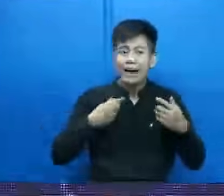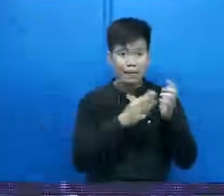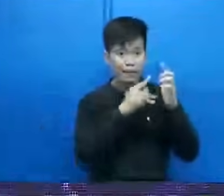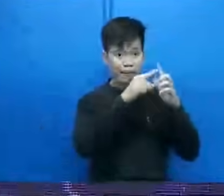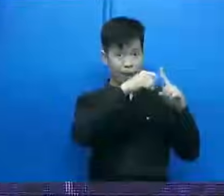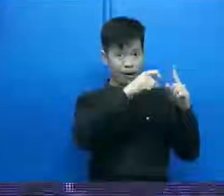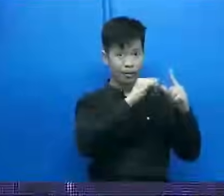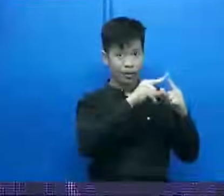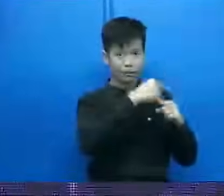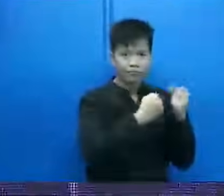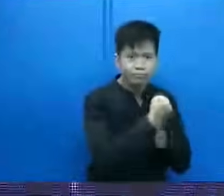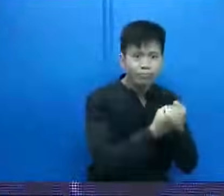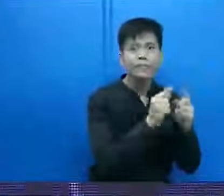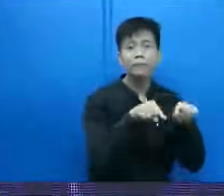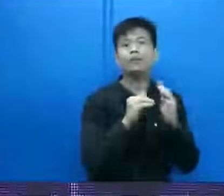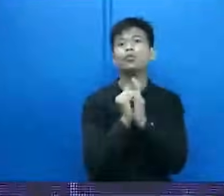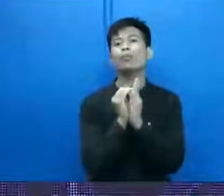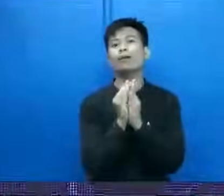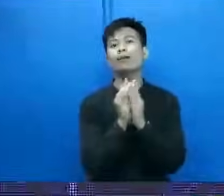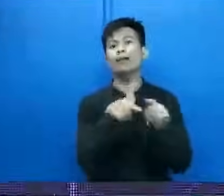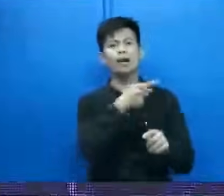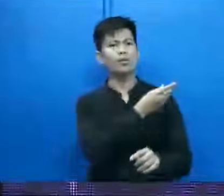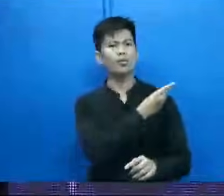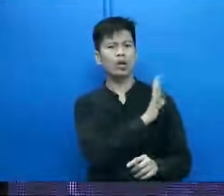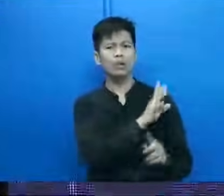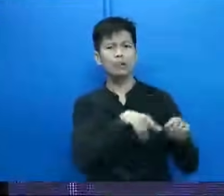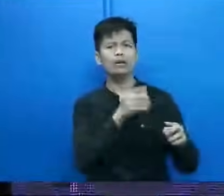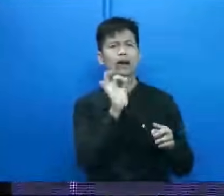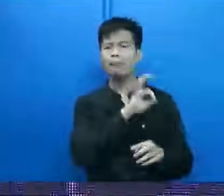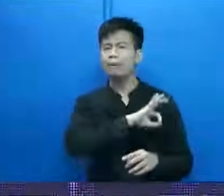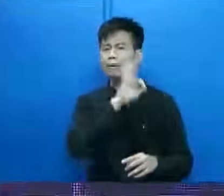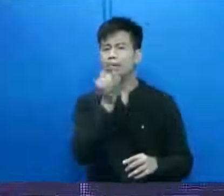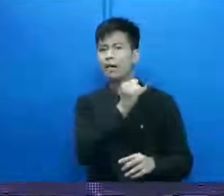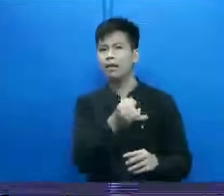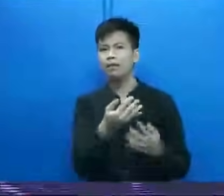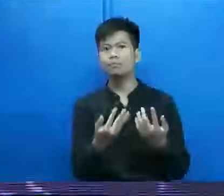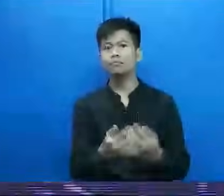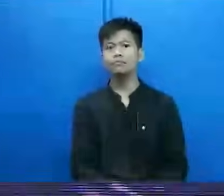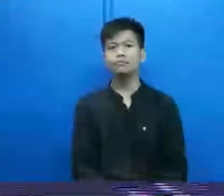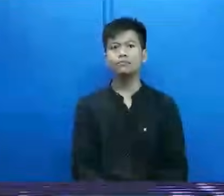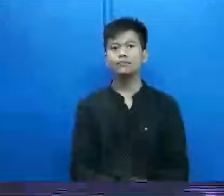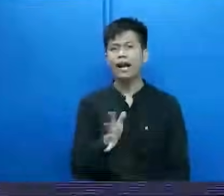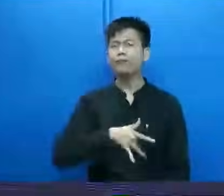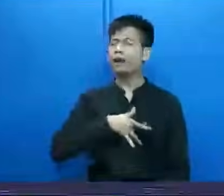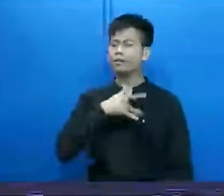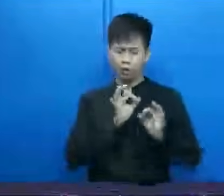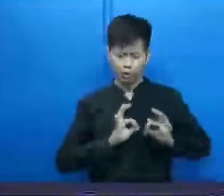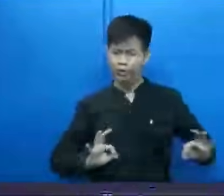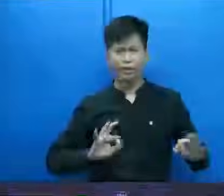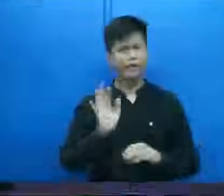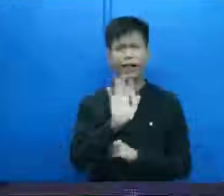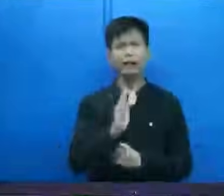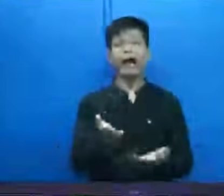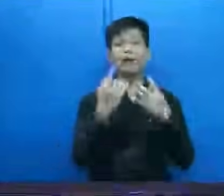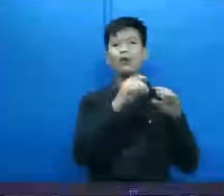tobat dibandingkan orang soleh yang tidak pernah merasa salah. Fala tuzakku anfusakum. Jangan merasa diri suci.